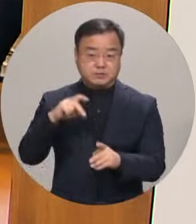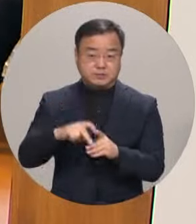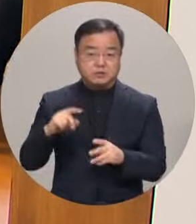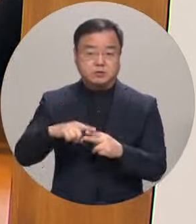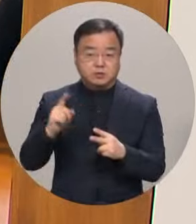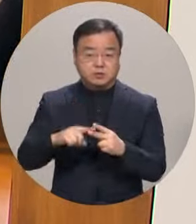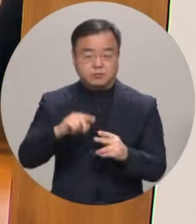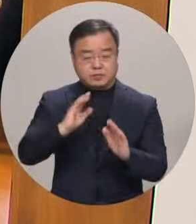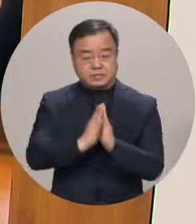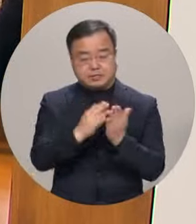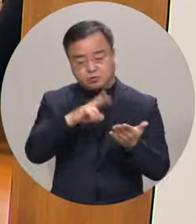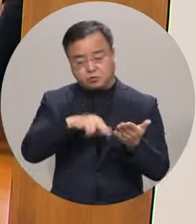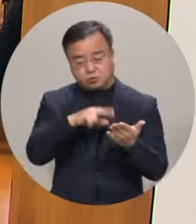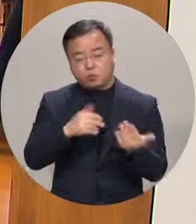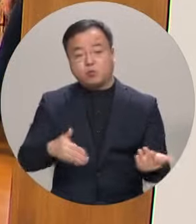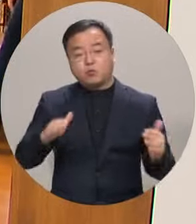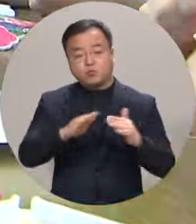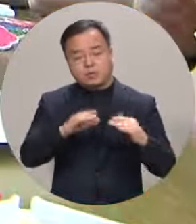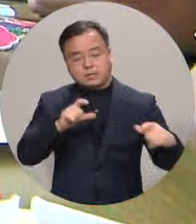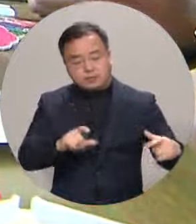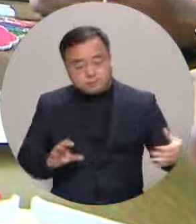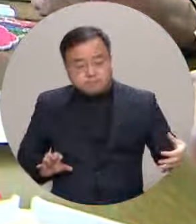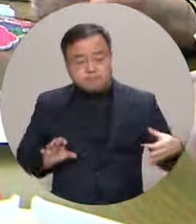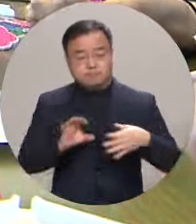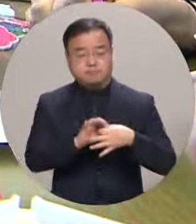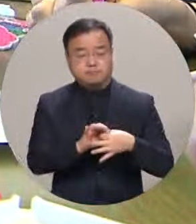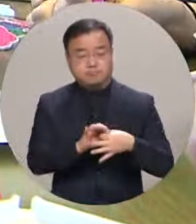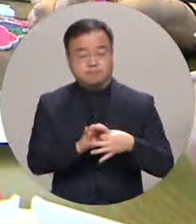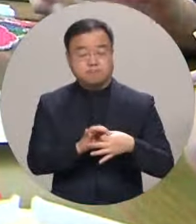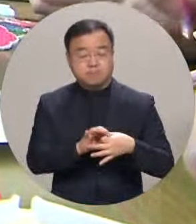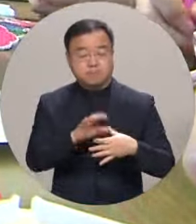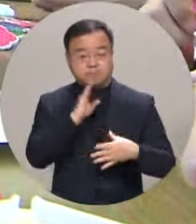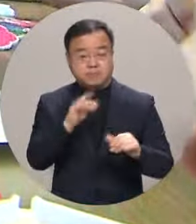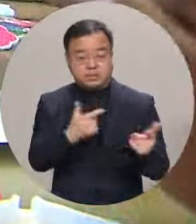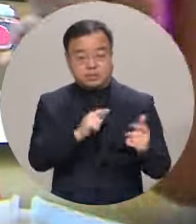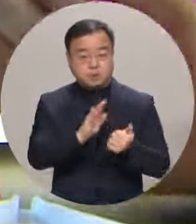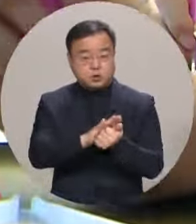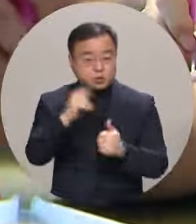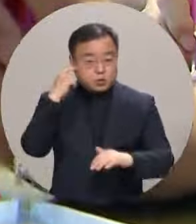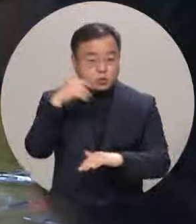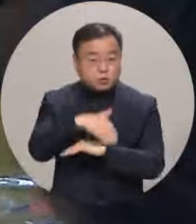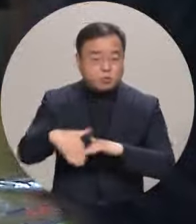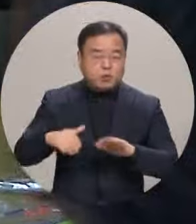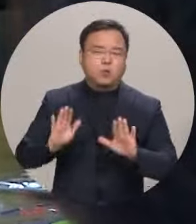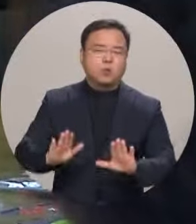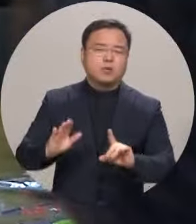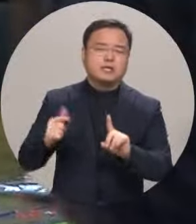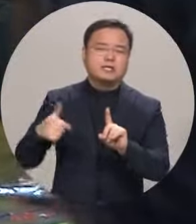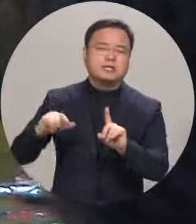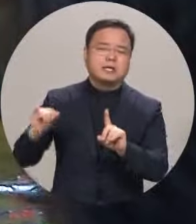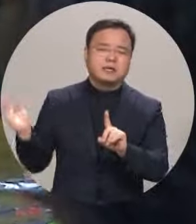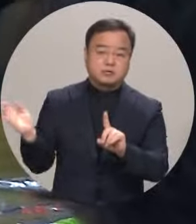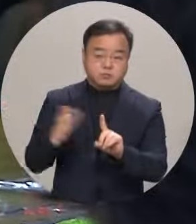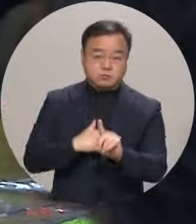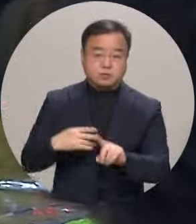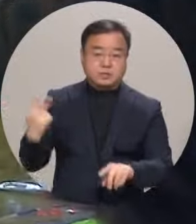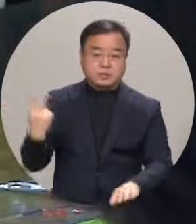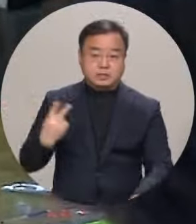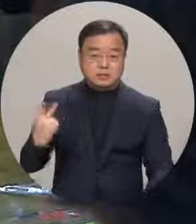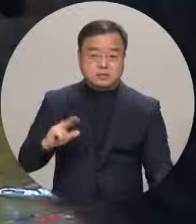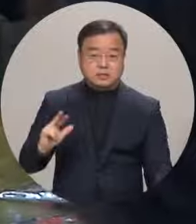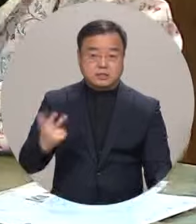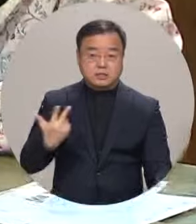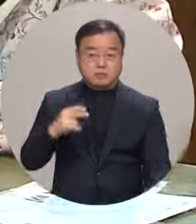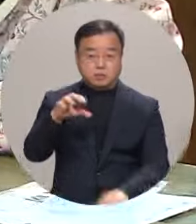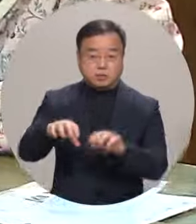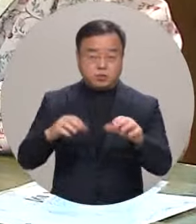지역과 협력해서 다양한 돌봄을 제공할 계획입니다 다만 올해부 27의 학교에서 늘봄